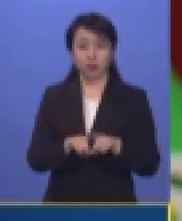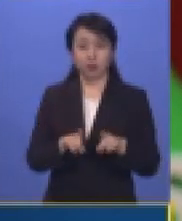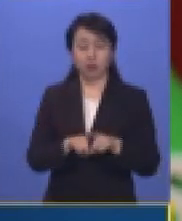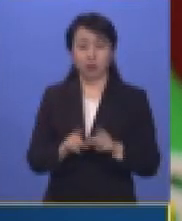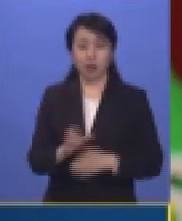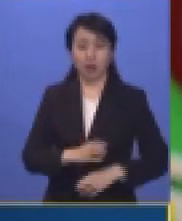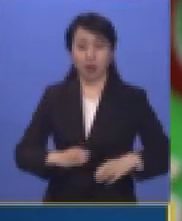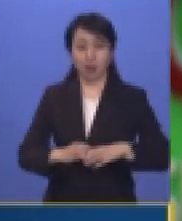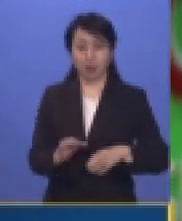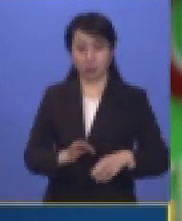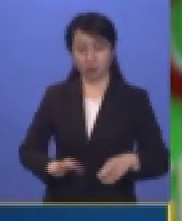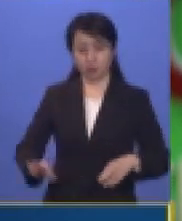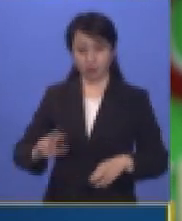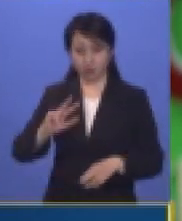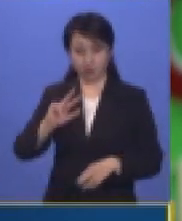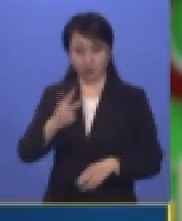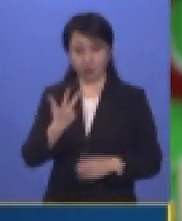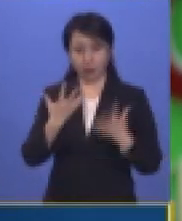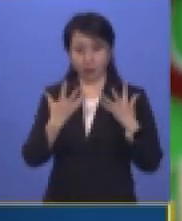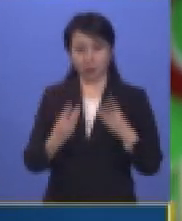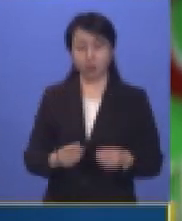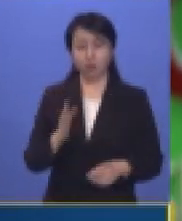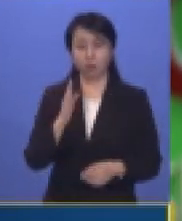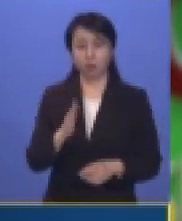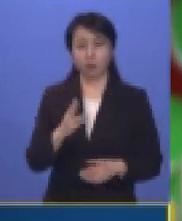областной филармонии подключатся. Третий день это у нас будет